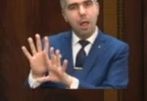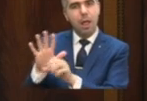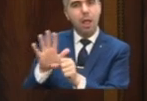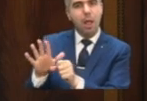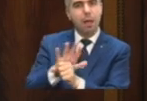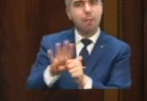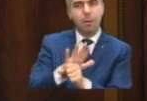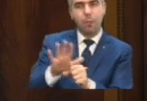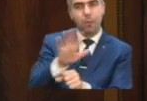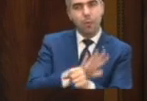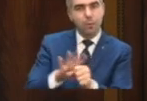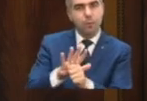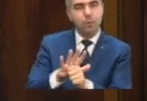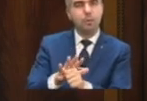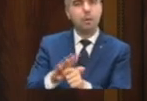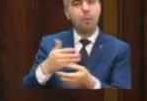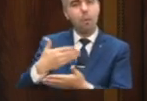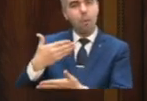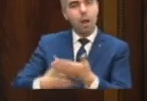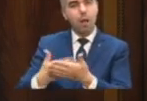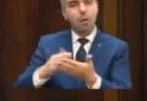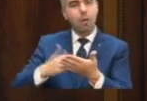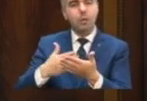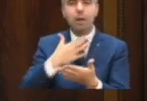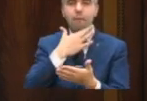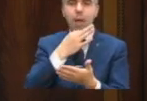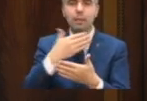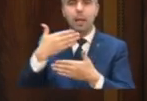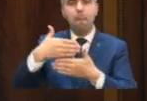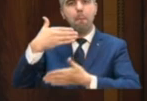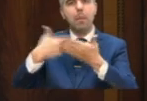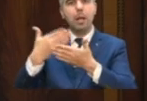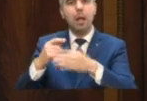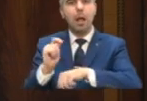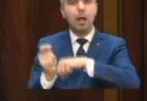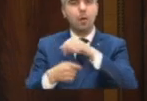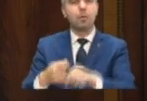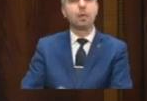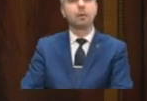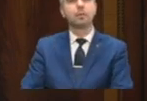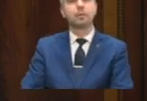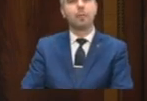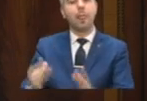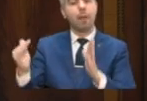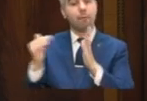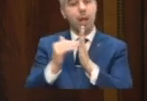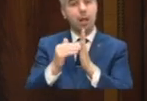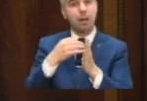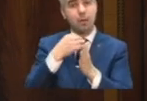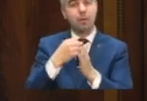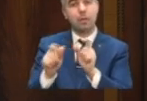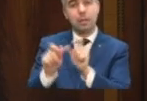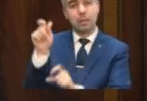أوراش قانونية تتعلق بوثائق التعمير وتسهيل البناء في العالم القروي. أريد في الأخير أيها السيدات